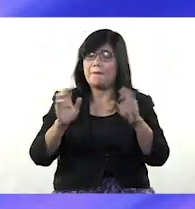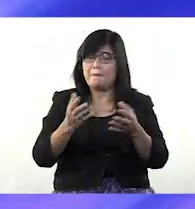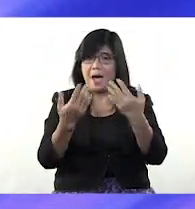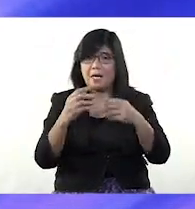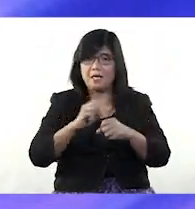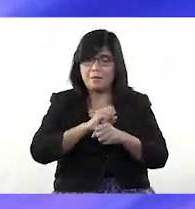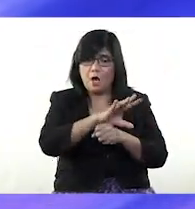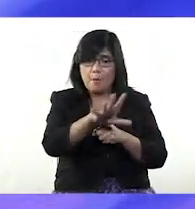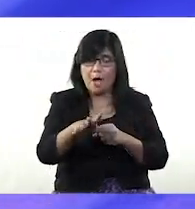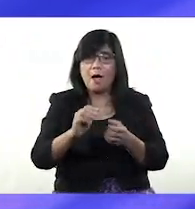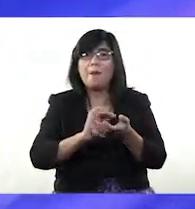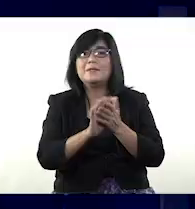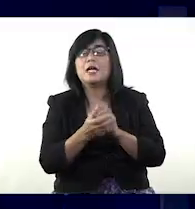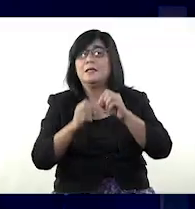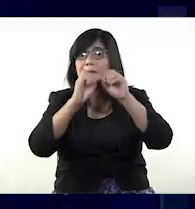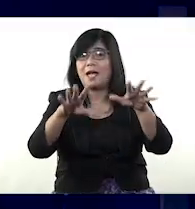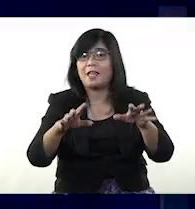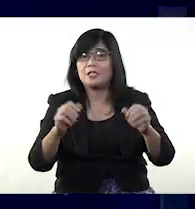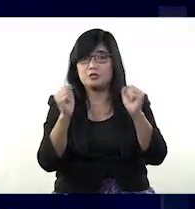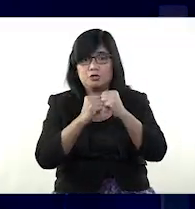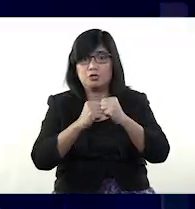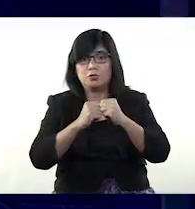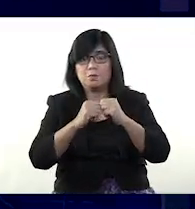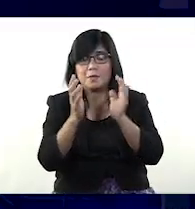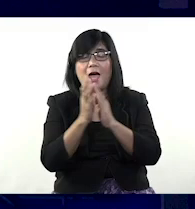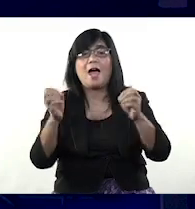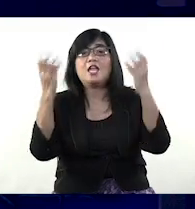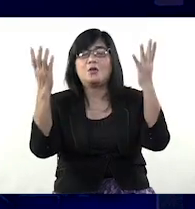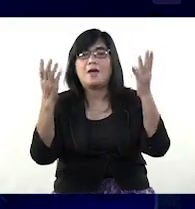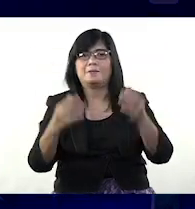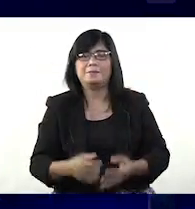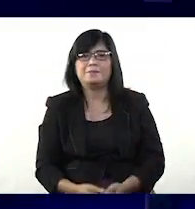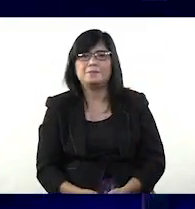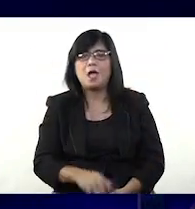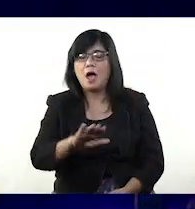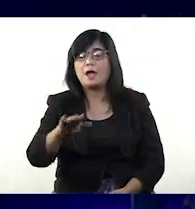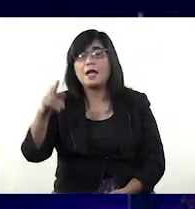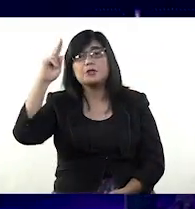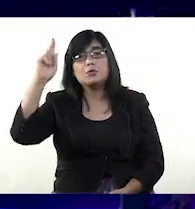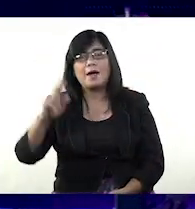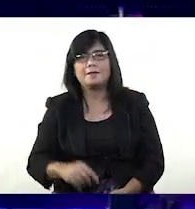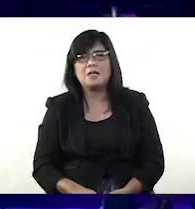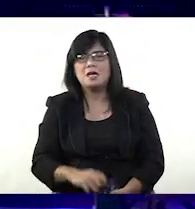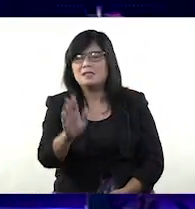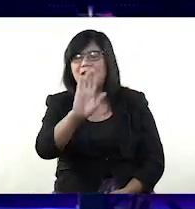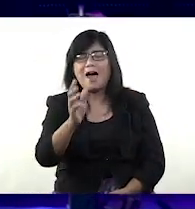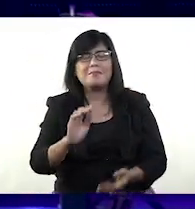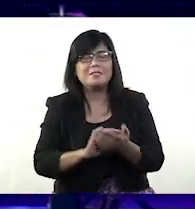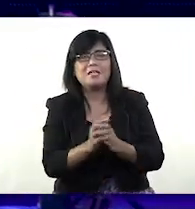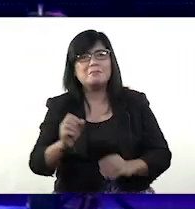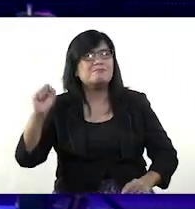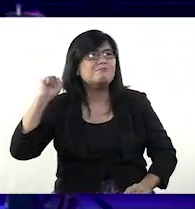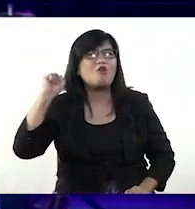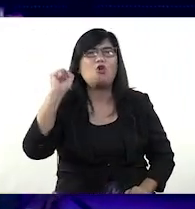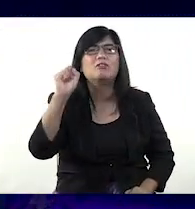jadi berkat yang sejagat akan Haleluya anak-anak Tuhan Hai jangan jadi pemberontak